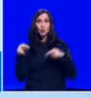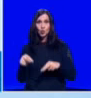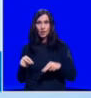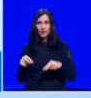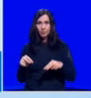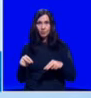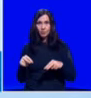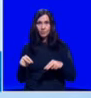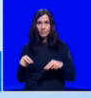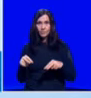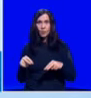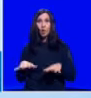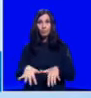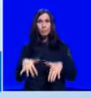от